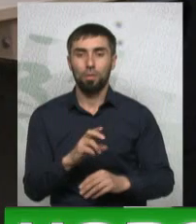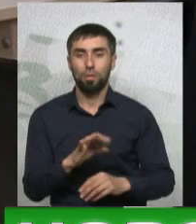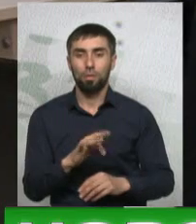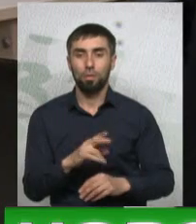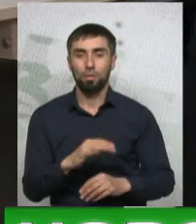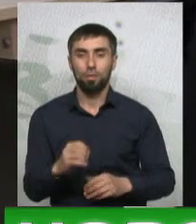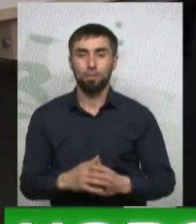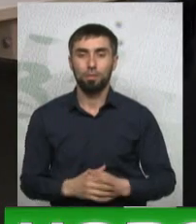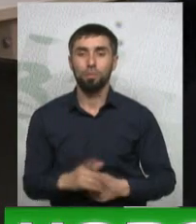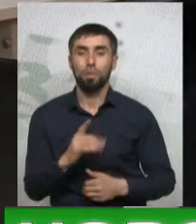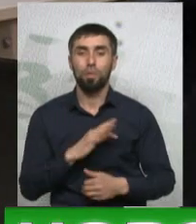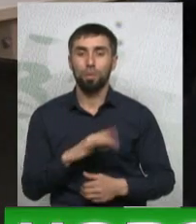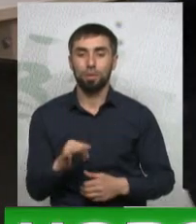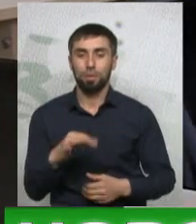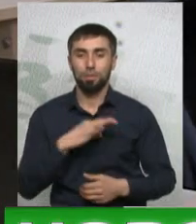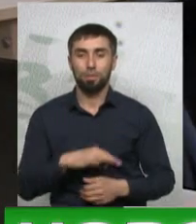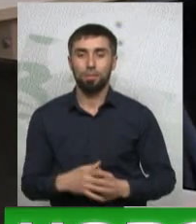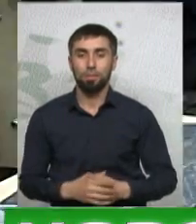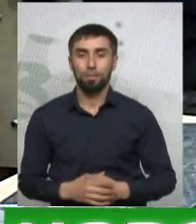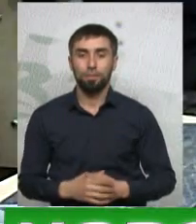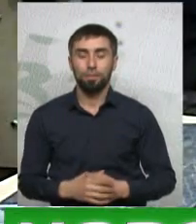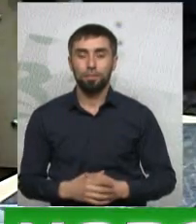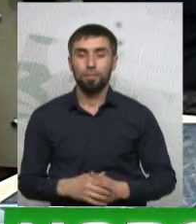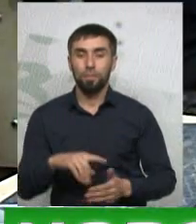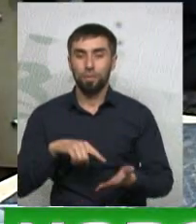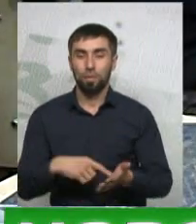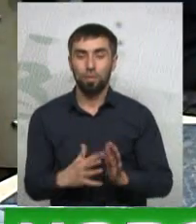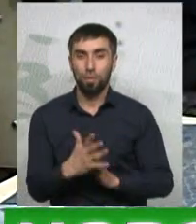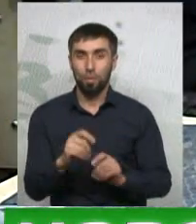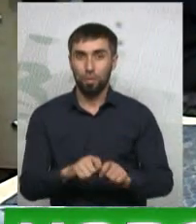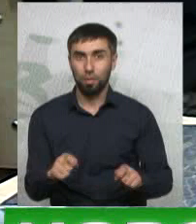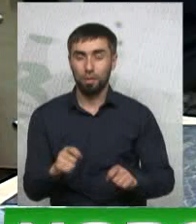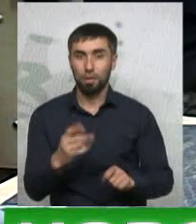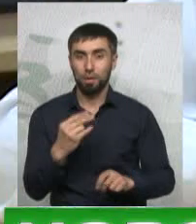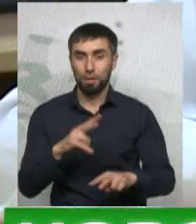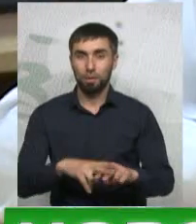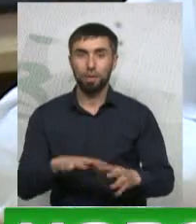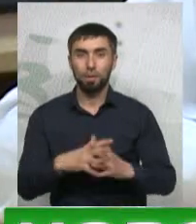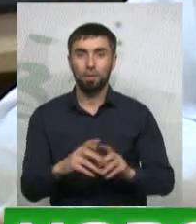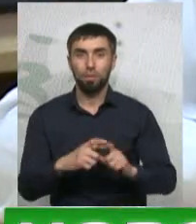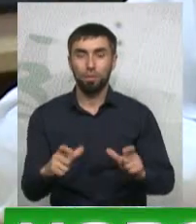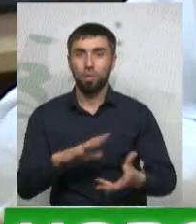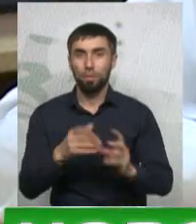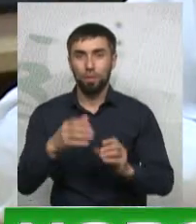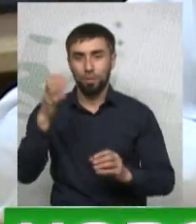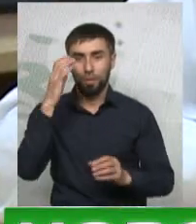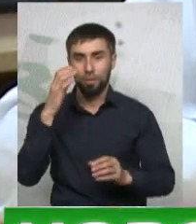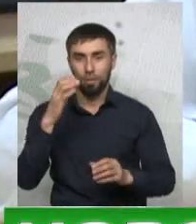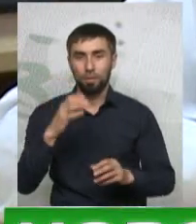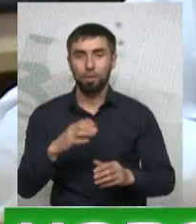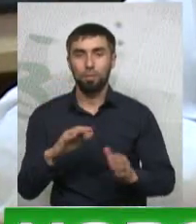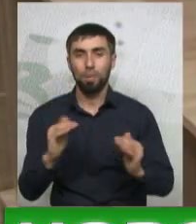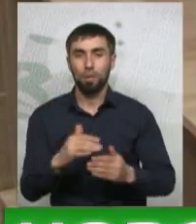оборудования, для чего они используются, да. Точки роста открываются на базе сельских школ и общеобразовательных учреждений